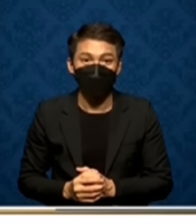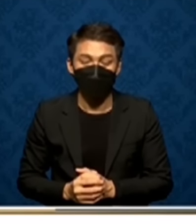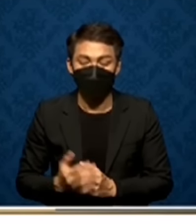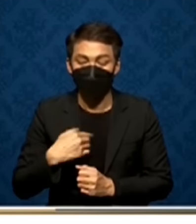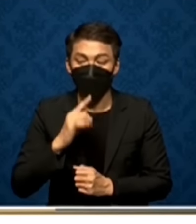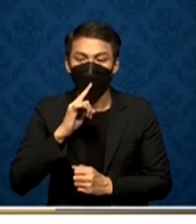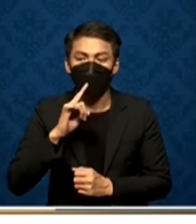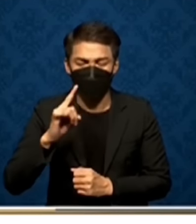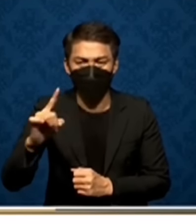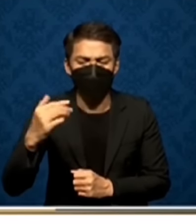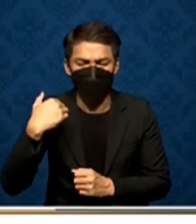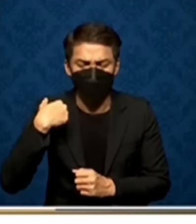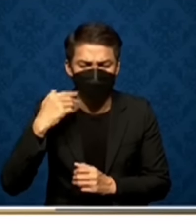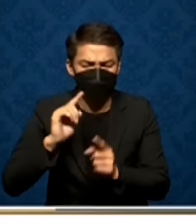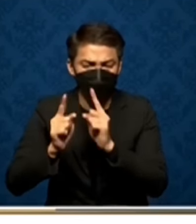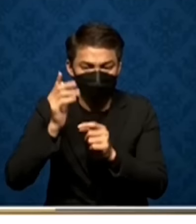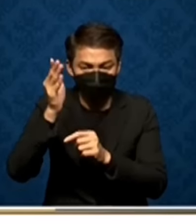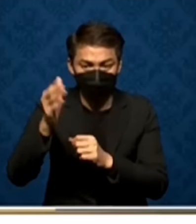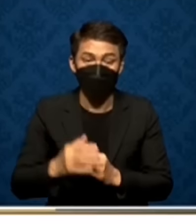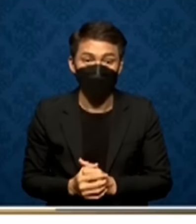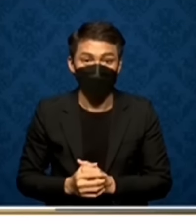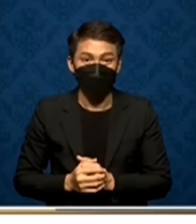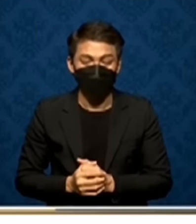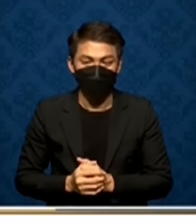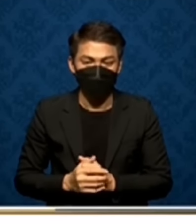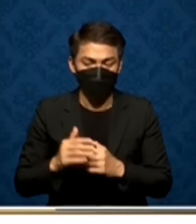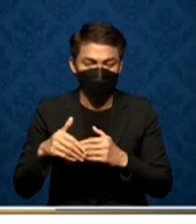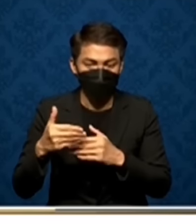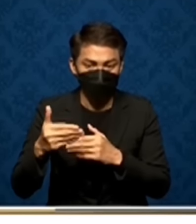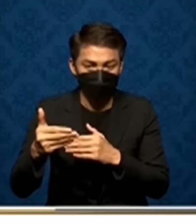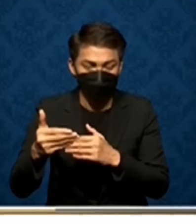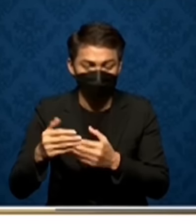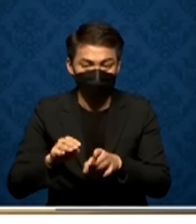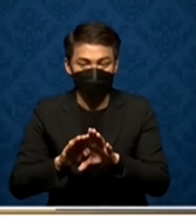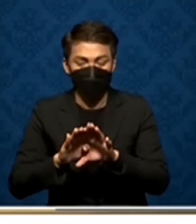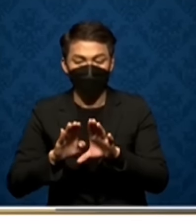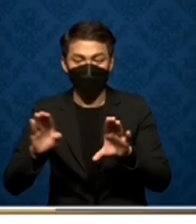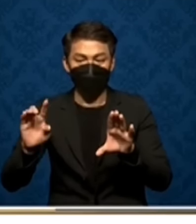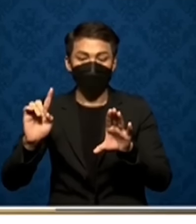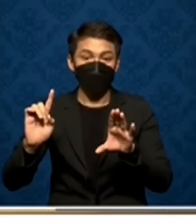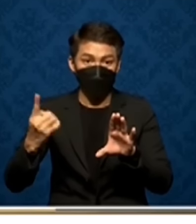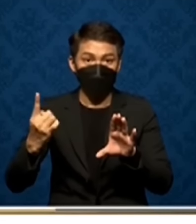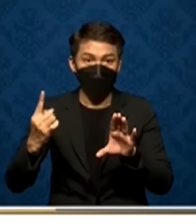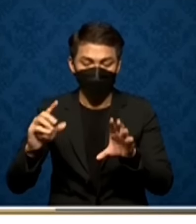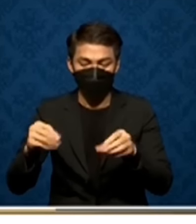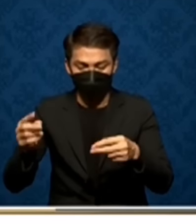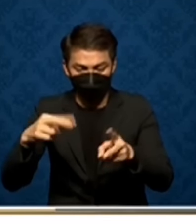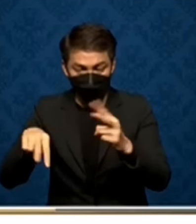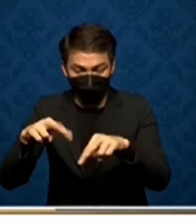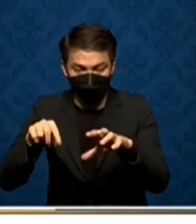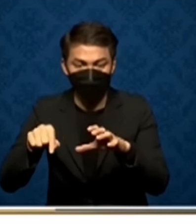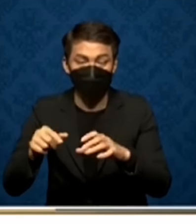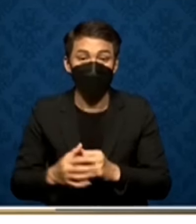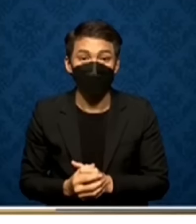ที่ออกเดี๋ยวคงจะมีนั่นท่านกลับไปประเคนเปิดเหมืองเปิดเหมืองใหม่ให้มีการสำรวจท่านก็รู้ว่